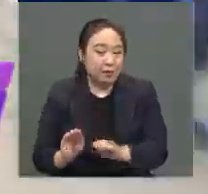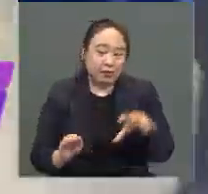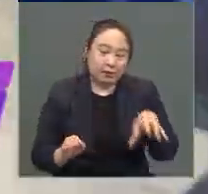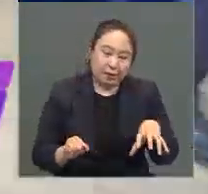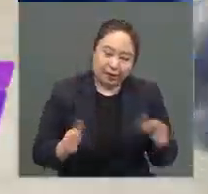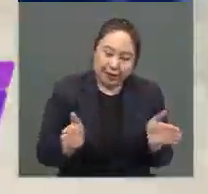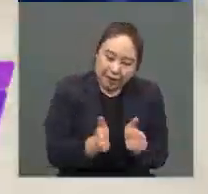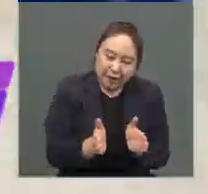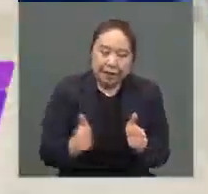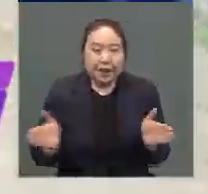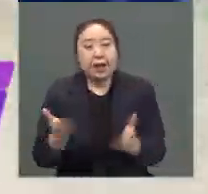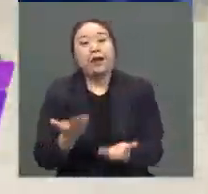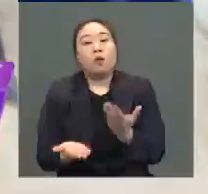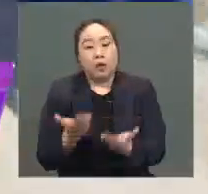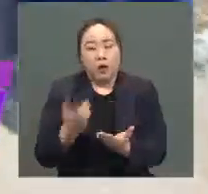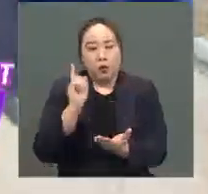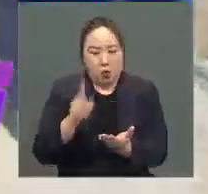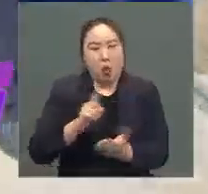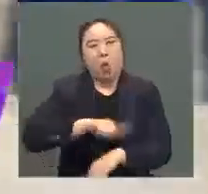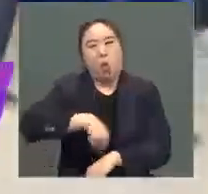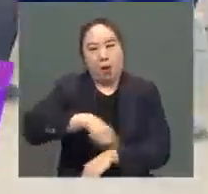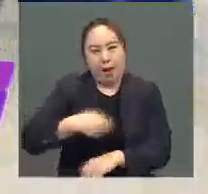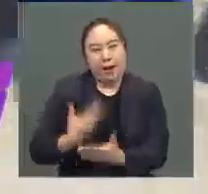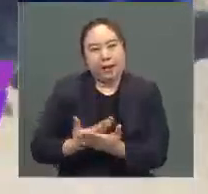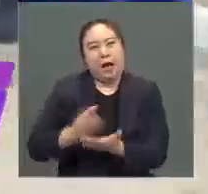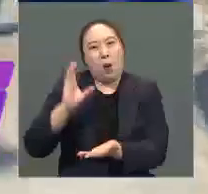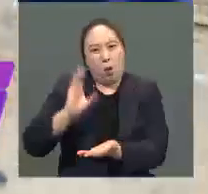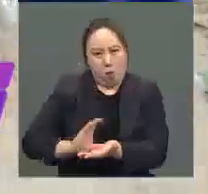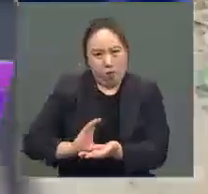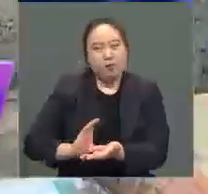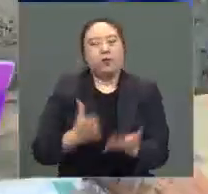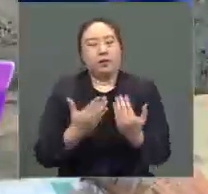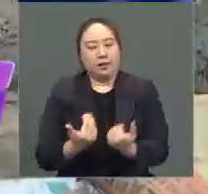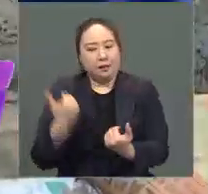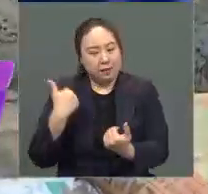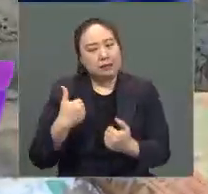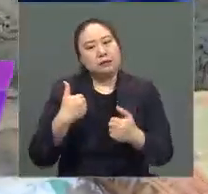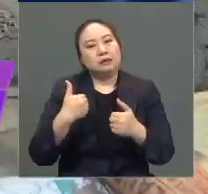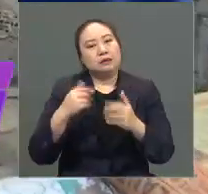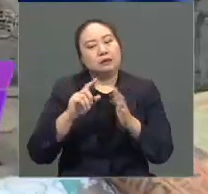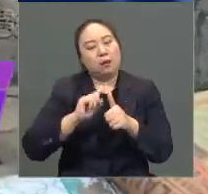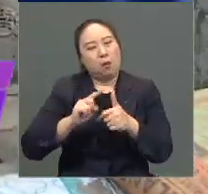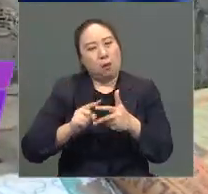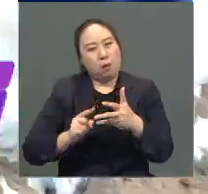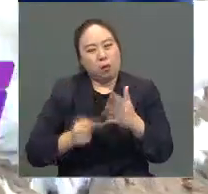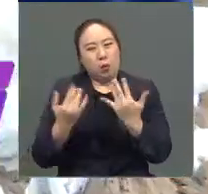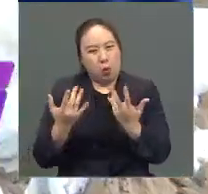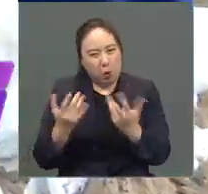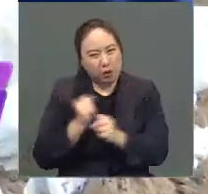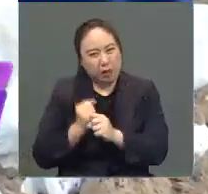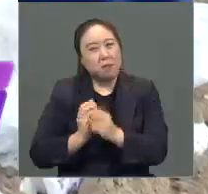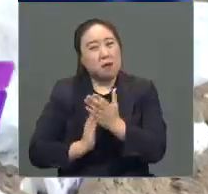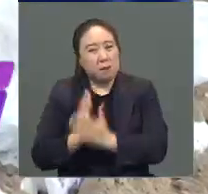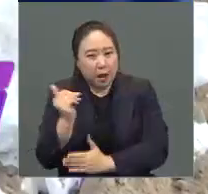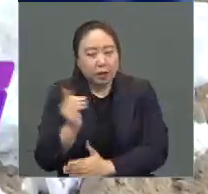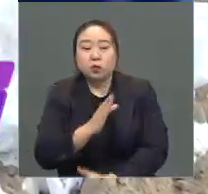เล็กหรือว่าขนาดใหญ่ต้องใช้ระยะเวลาและใช้งบประมาณก็มีหลายปัจจัยนะคะหลายเรื่องกว่าจะทำสำเร็จได้